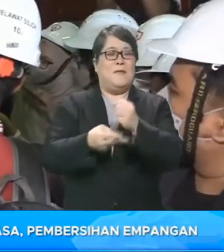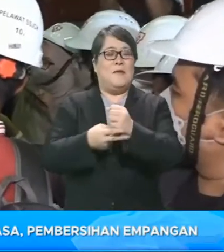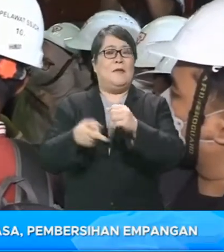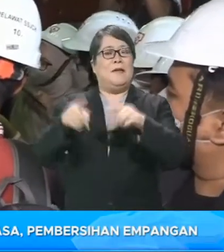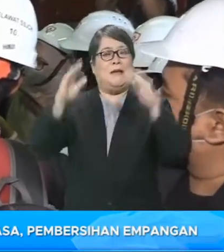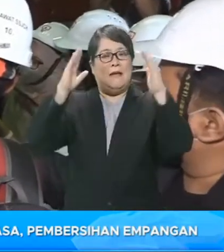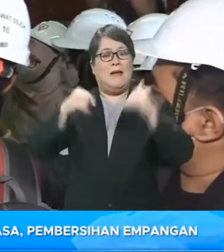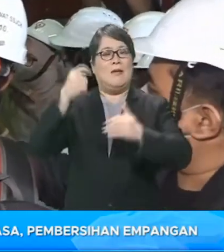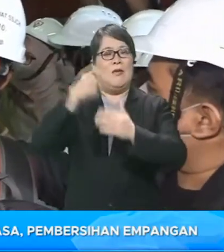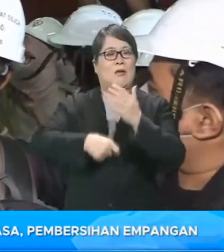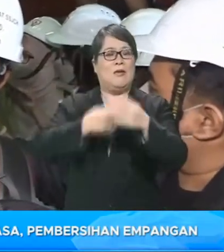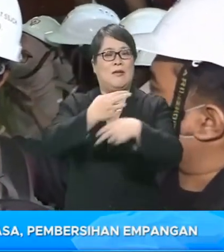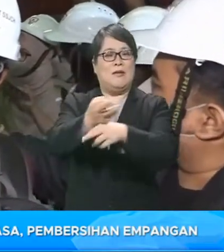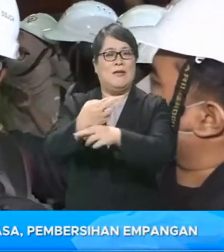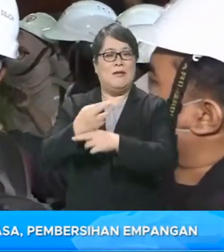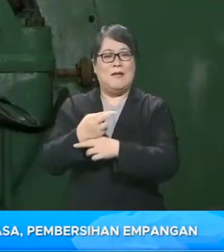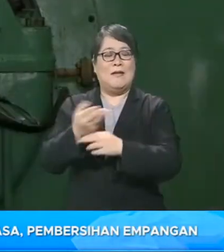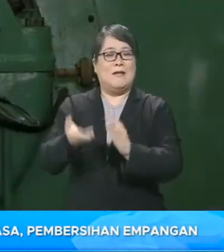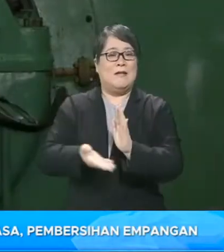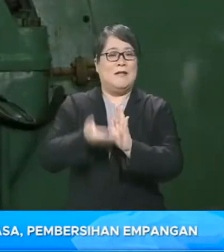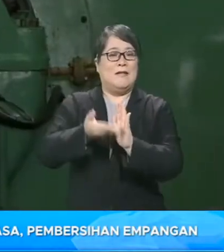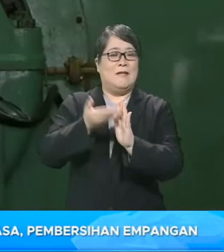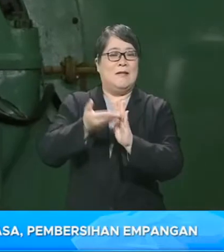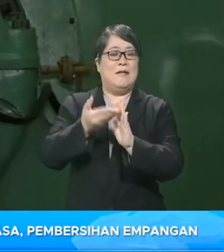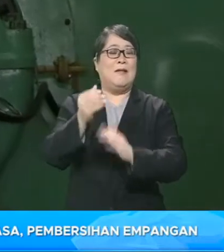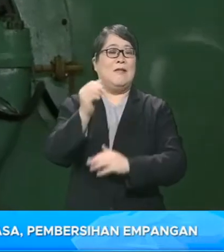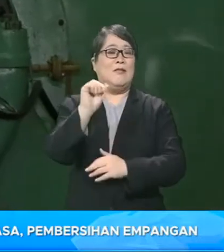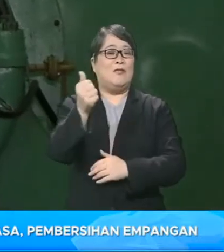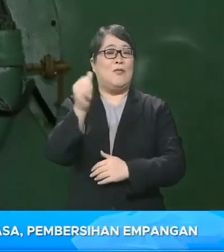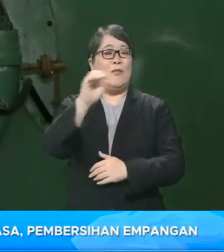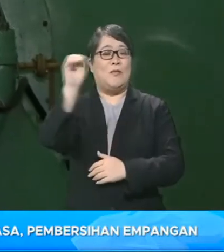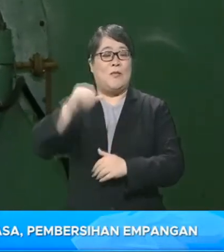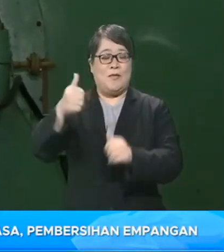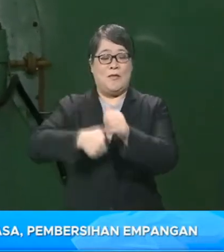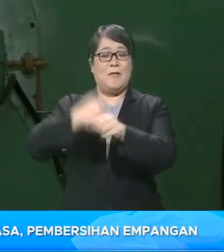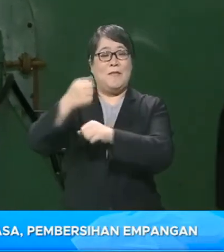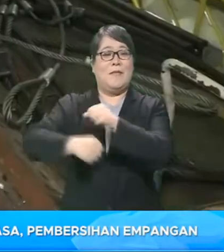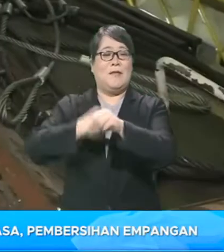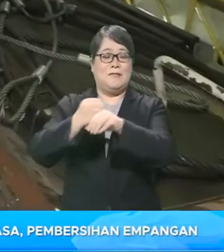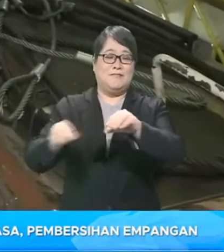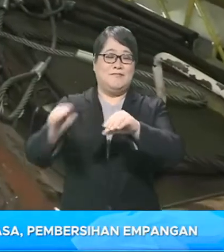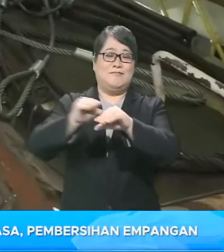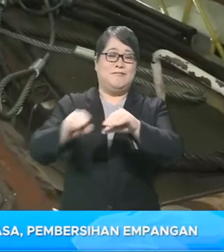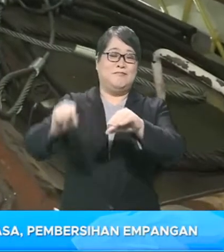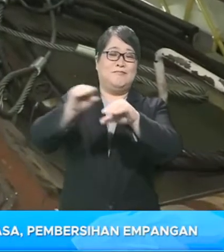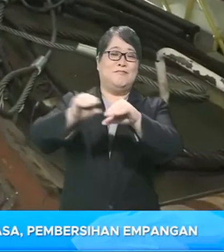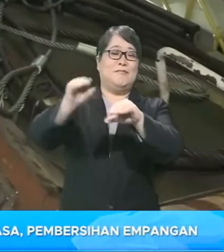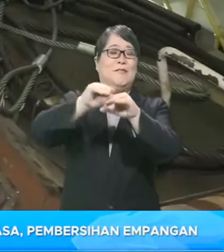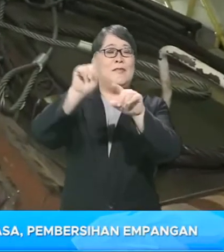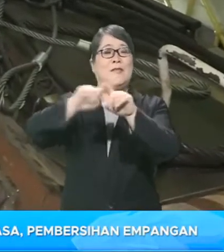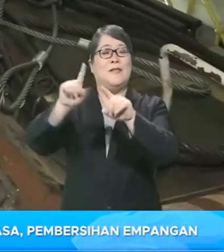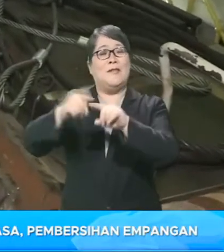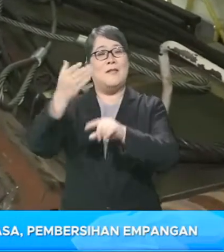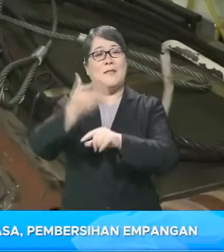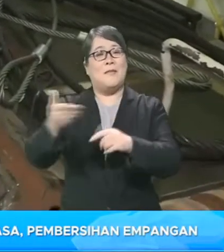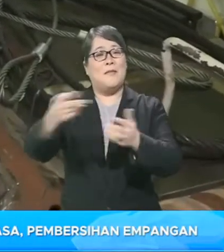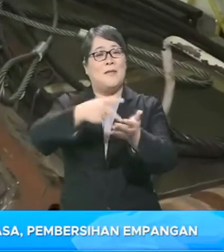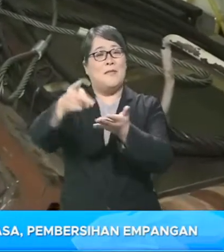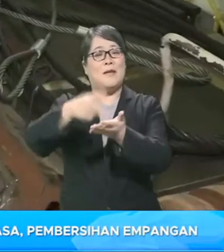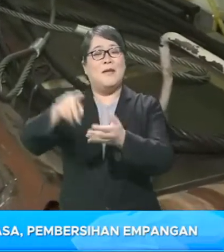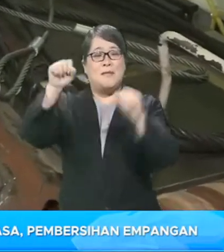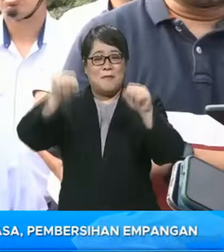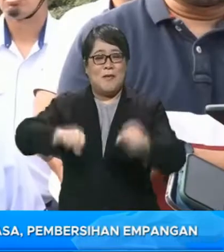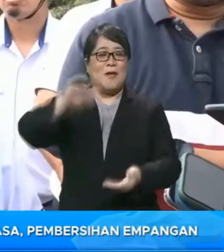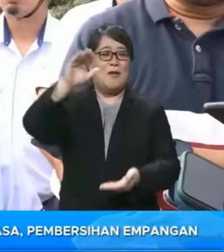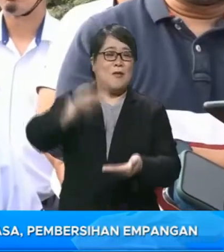agar kos senggaraan yang dianggarkan meningkat sehingga 10% setiap tahun berdasarkan kenaikan pelbagai perbelanjaan dapat